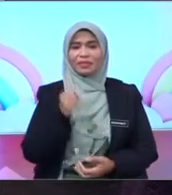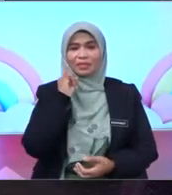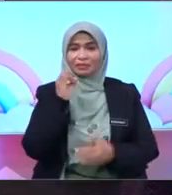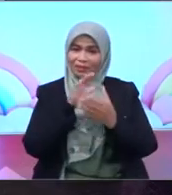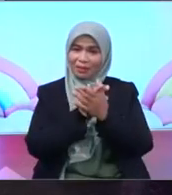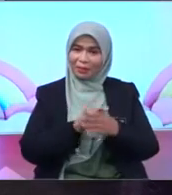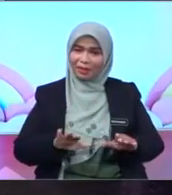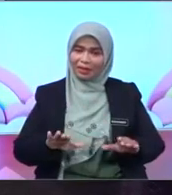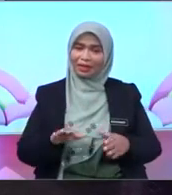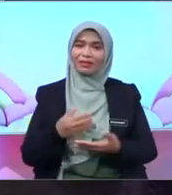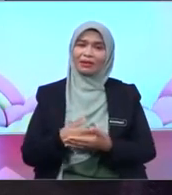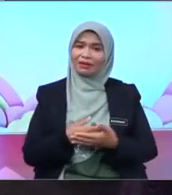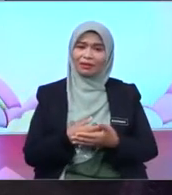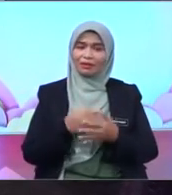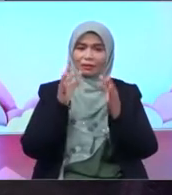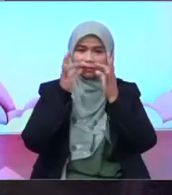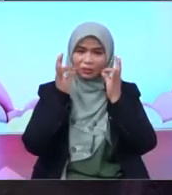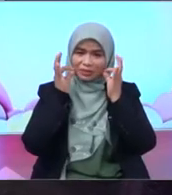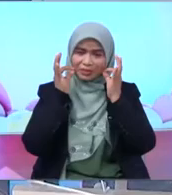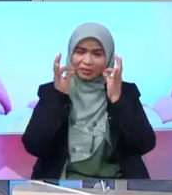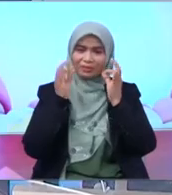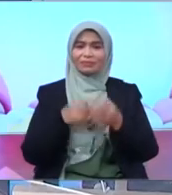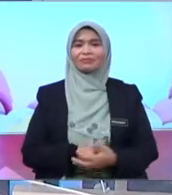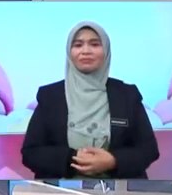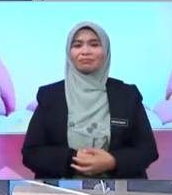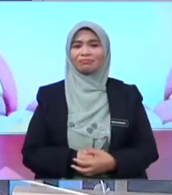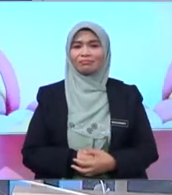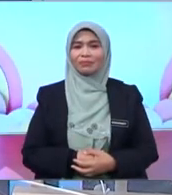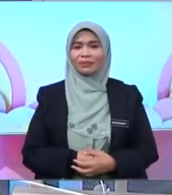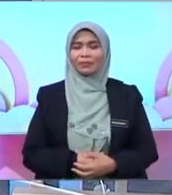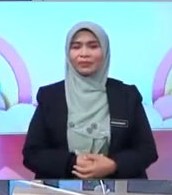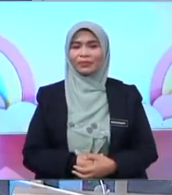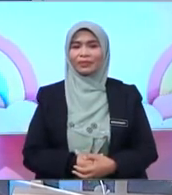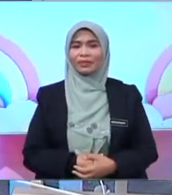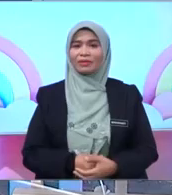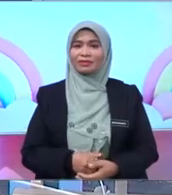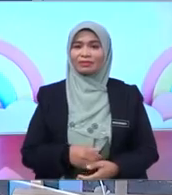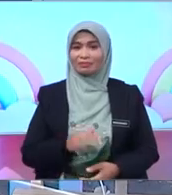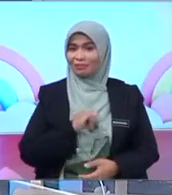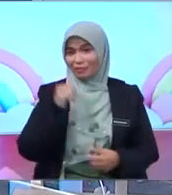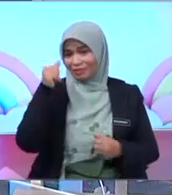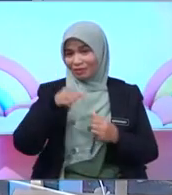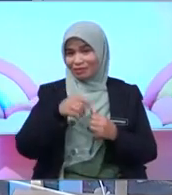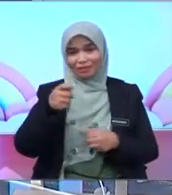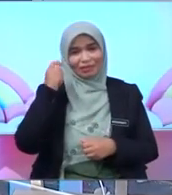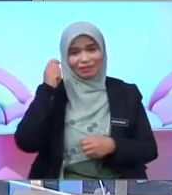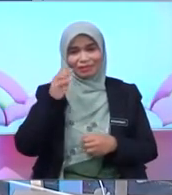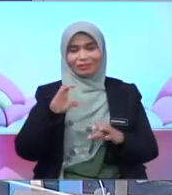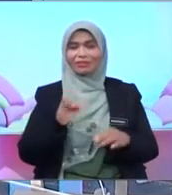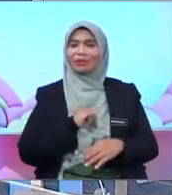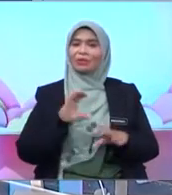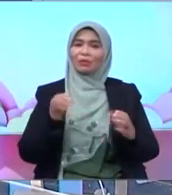menyelamatkan anak kucing saya teringat khusyuk goyang Cesar Kereta jika baik kain yang pernah saya lakukan dengan membantu hewan